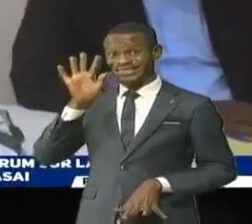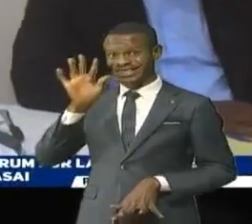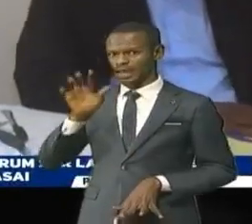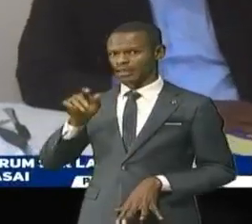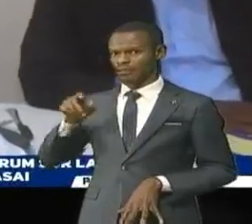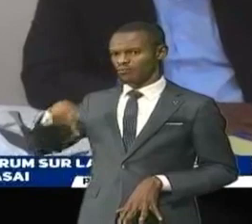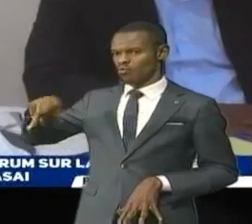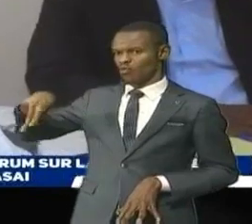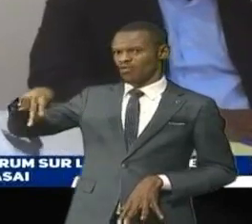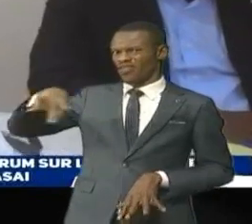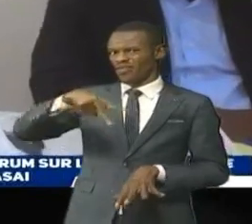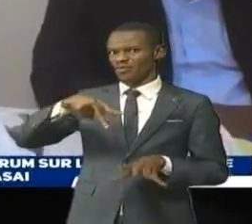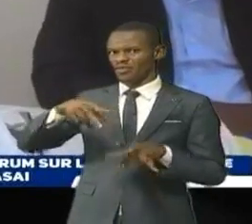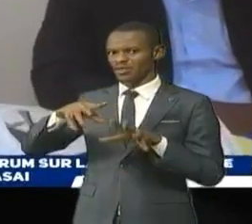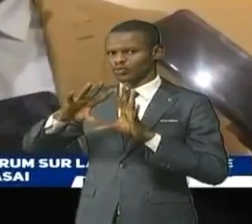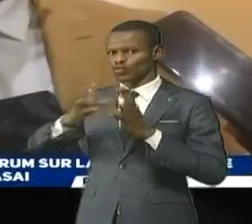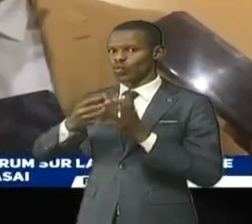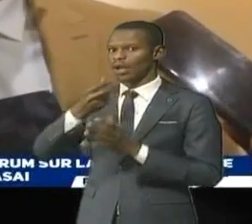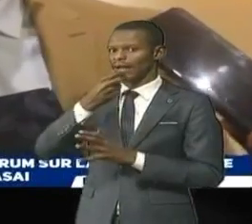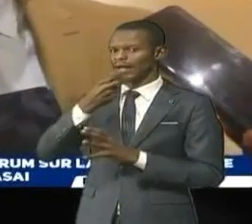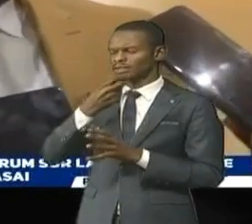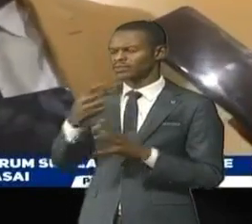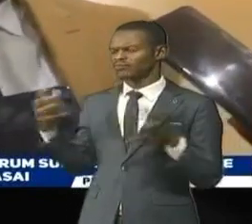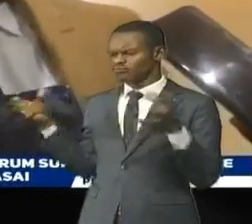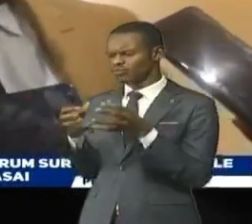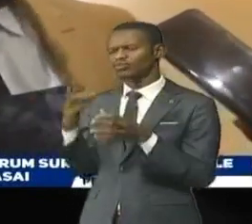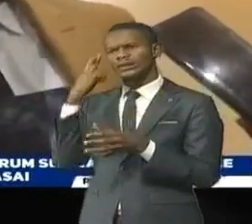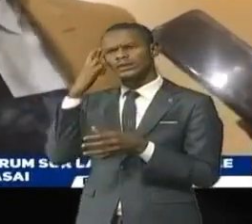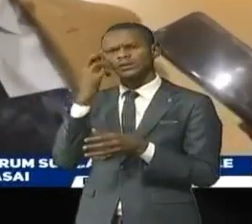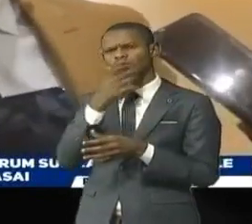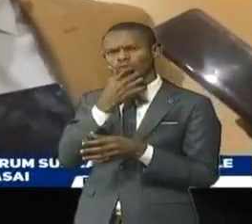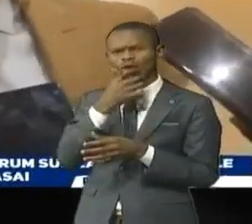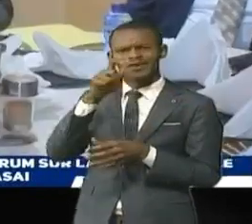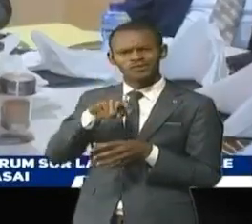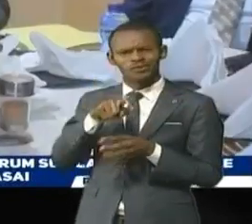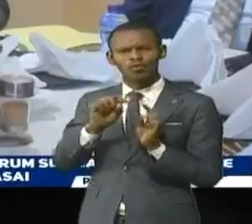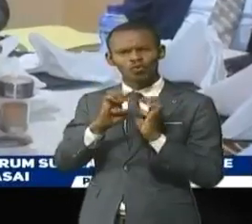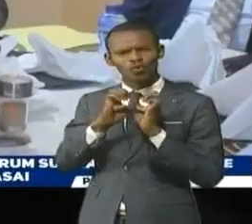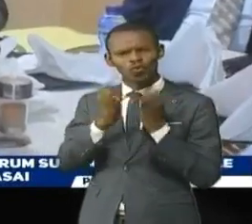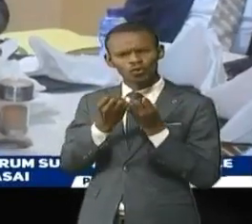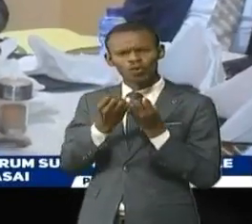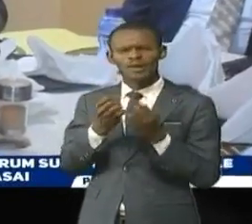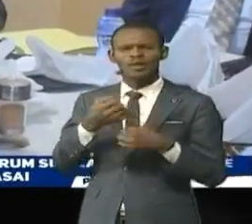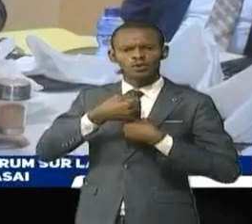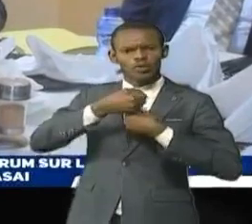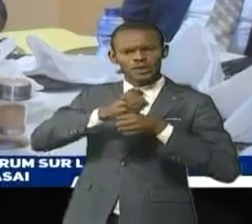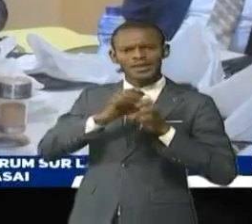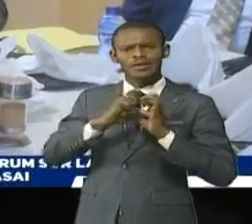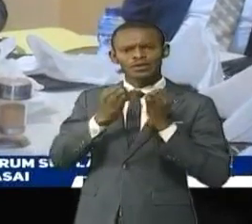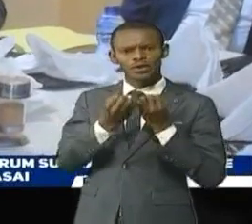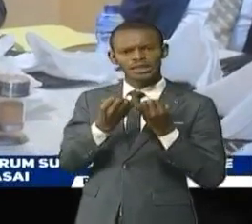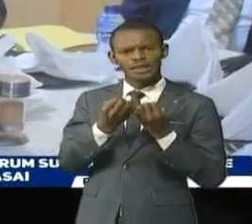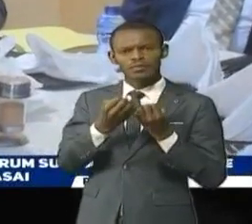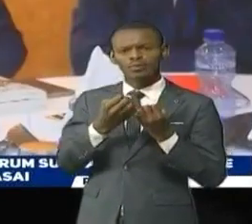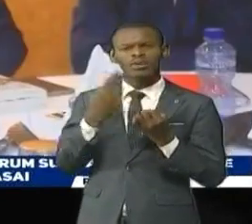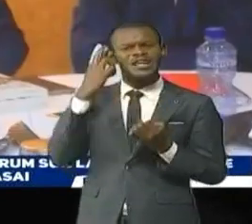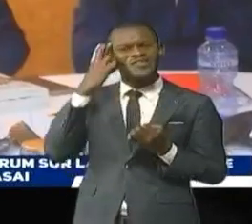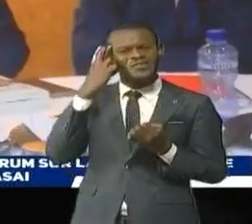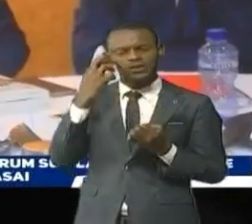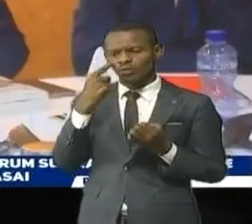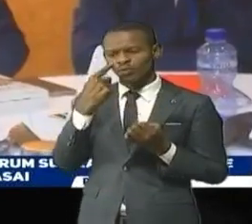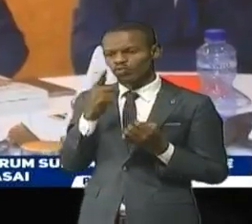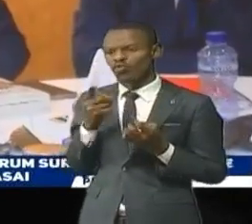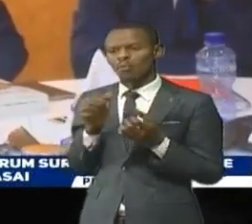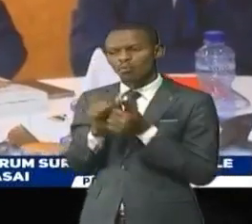non seulement à mettre en place groupe de réflexion pour le développement intégral de la région centre de la RDC, mais